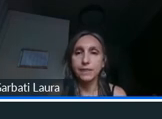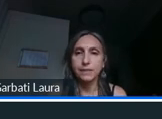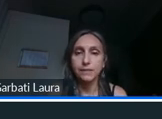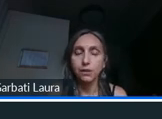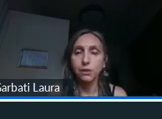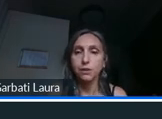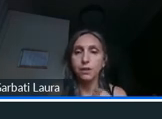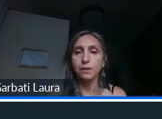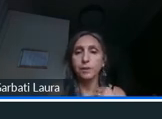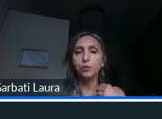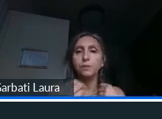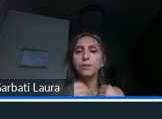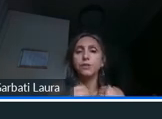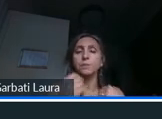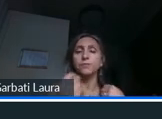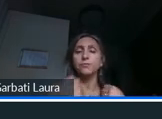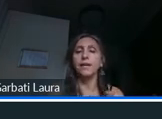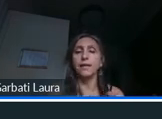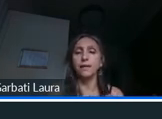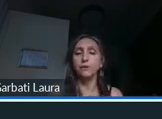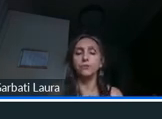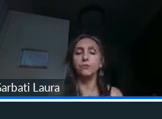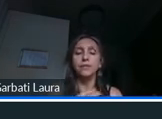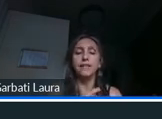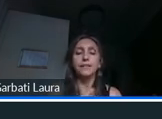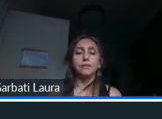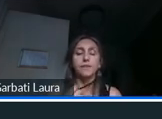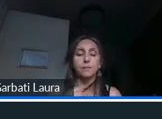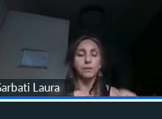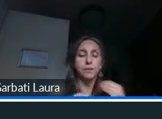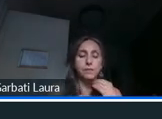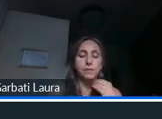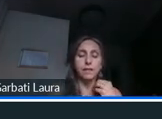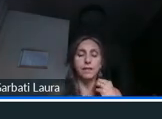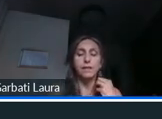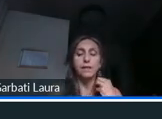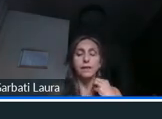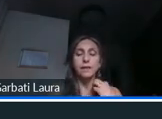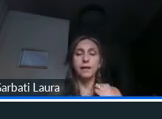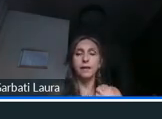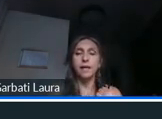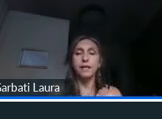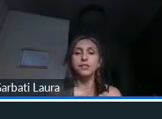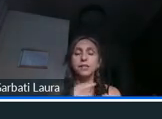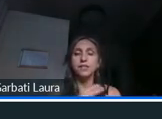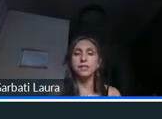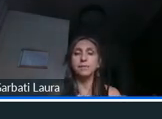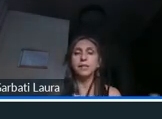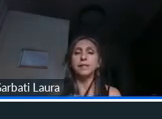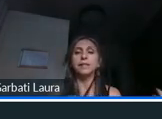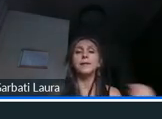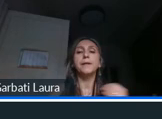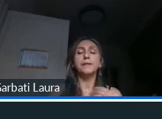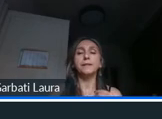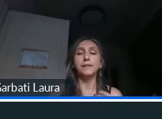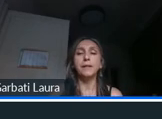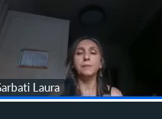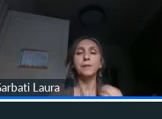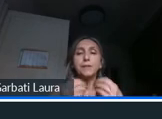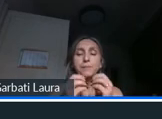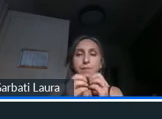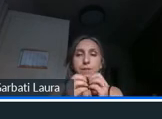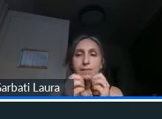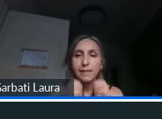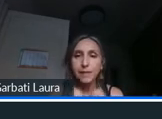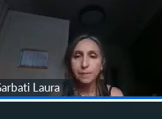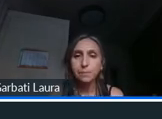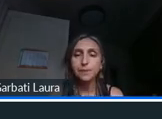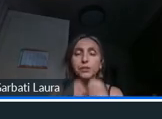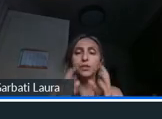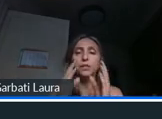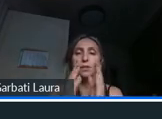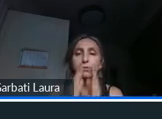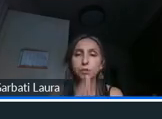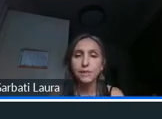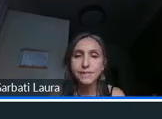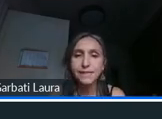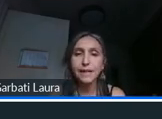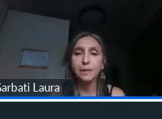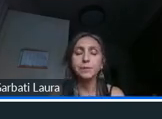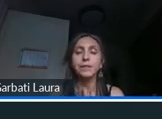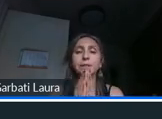loro pubblicazione. Ho richiamato i principi FAIR, no? Cioè i dati dovrebbero essere accessibili in termini